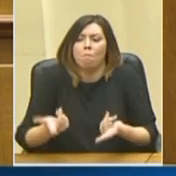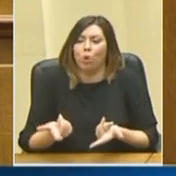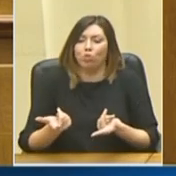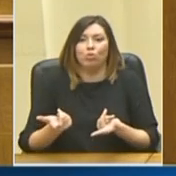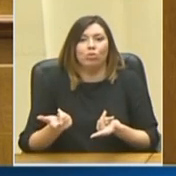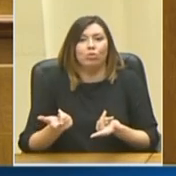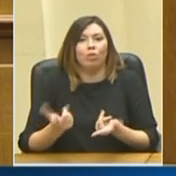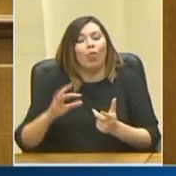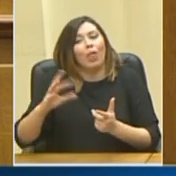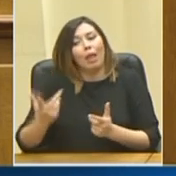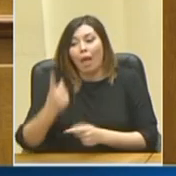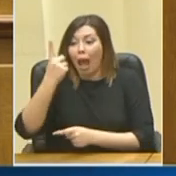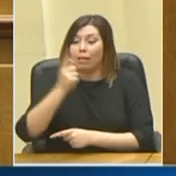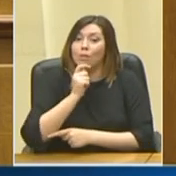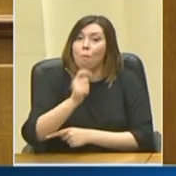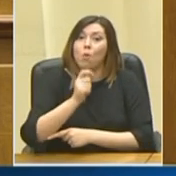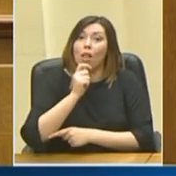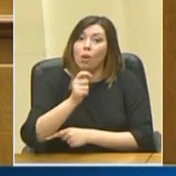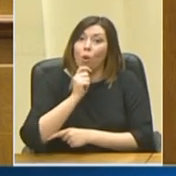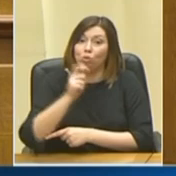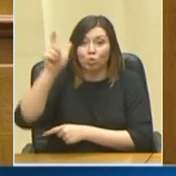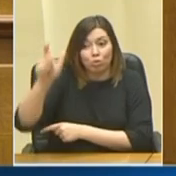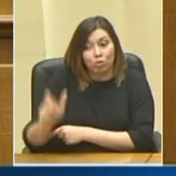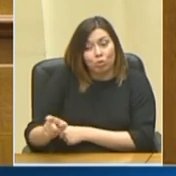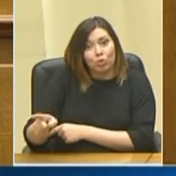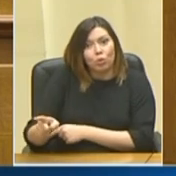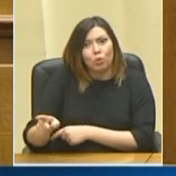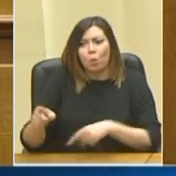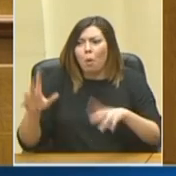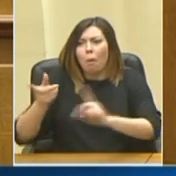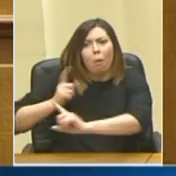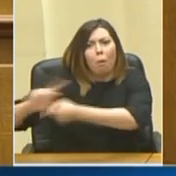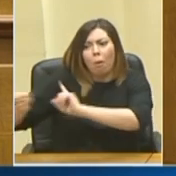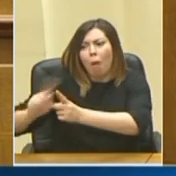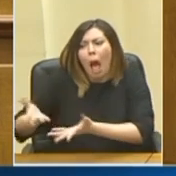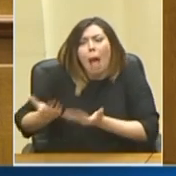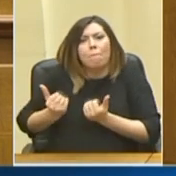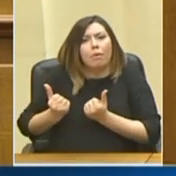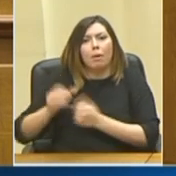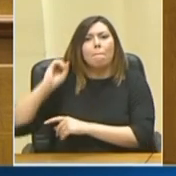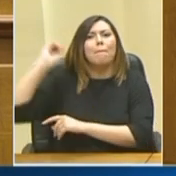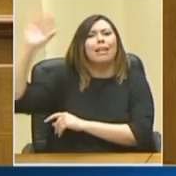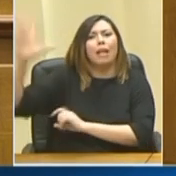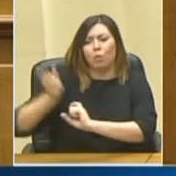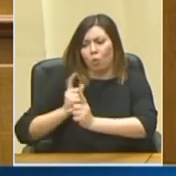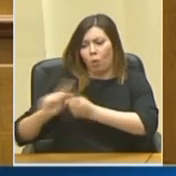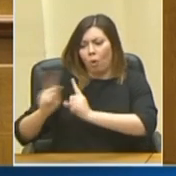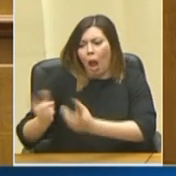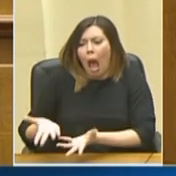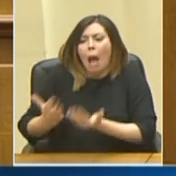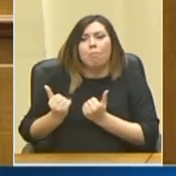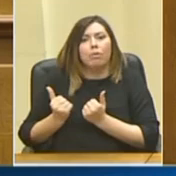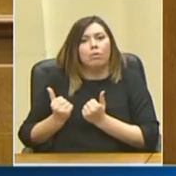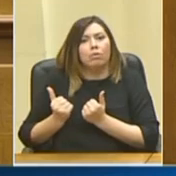Πώς βγαίνει ένας πολιτικός χωρίς να έχει συνεννοηθεί με τους ξένους, χωρίς να